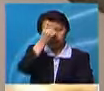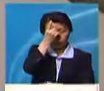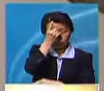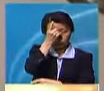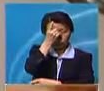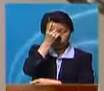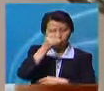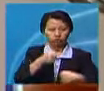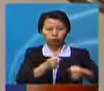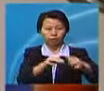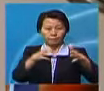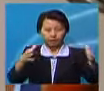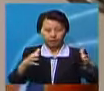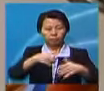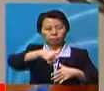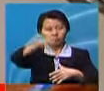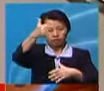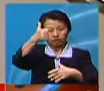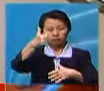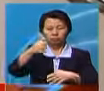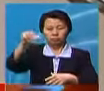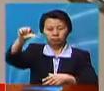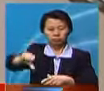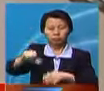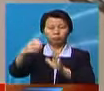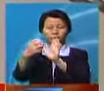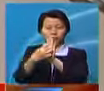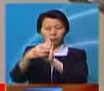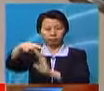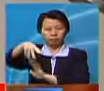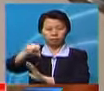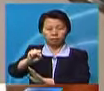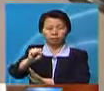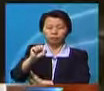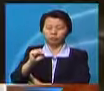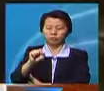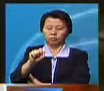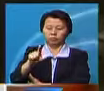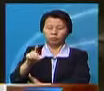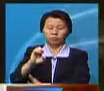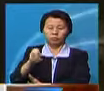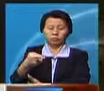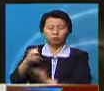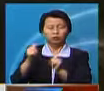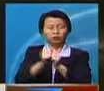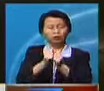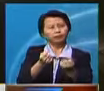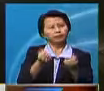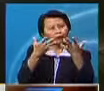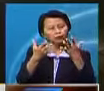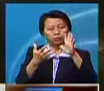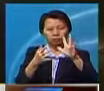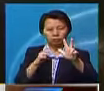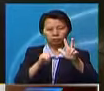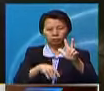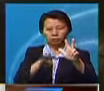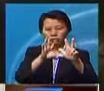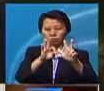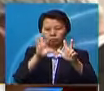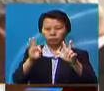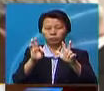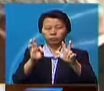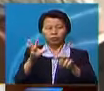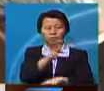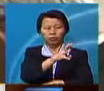Noriah memenangi kerusi Parlimen Sungai Besar menewaskan calon PAS Muhammad Saleh M. Hussein dengan majoriti 399